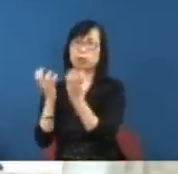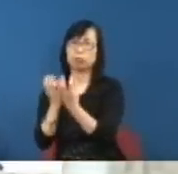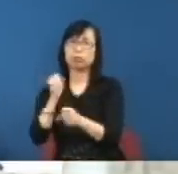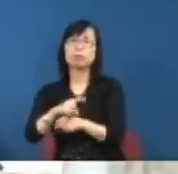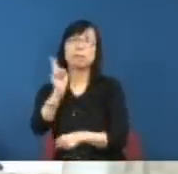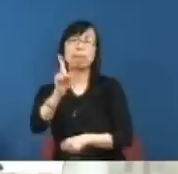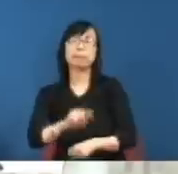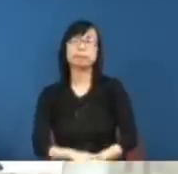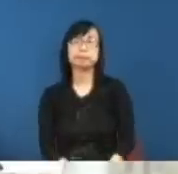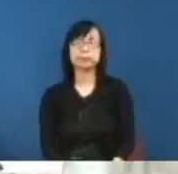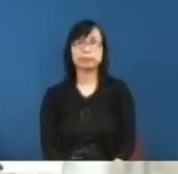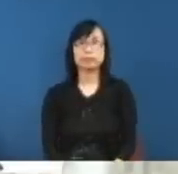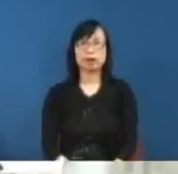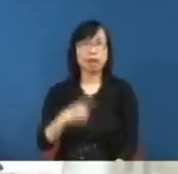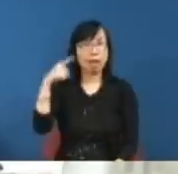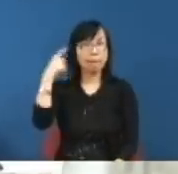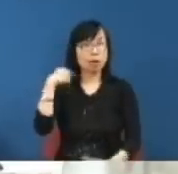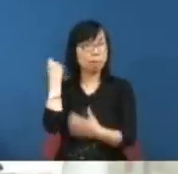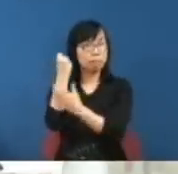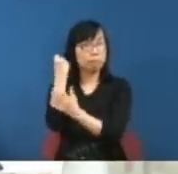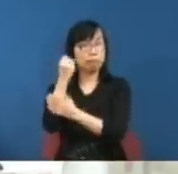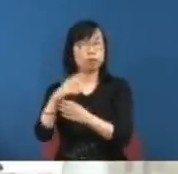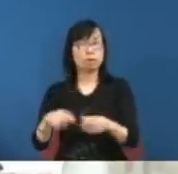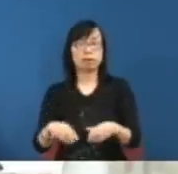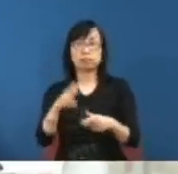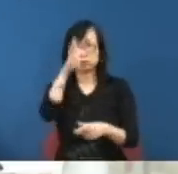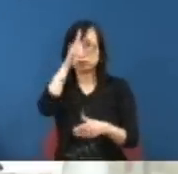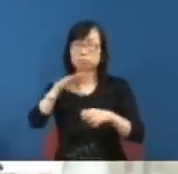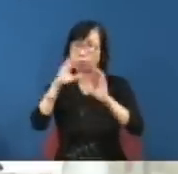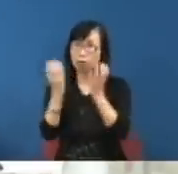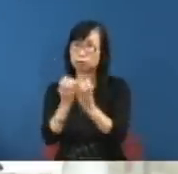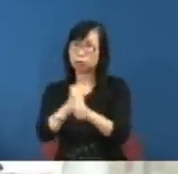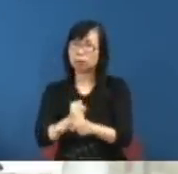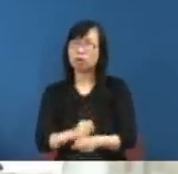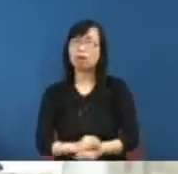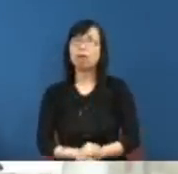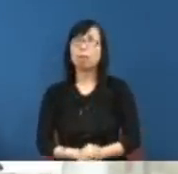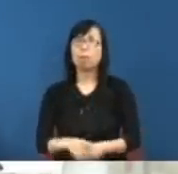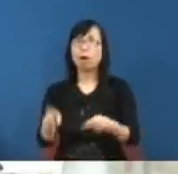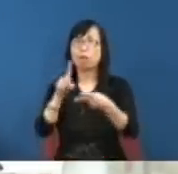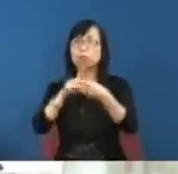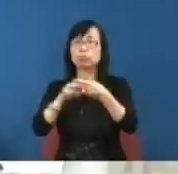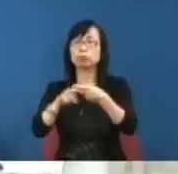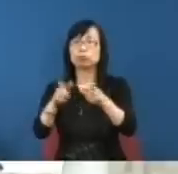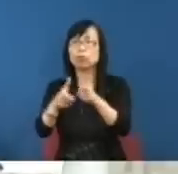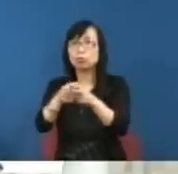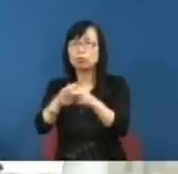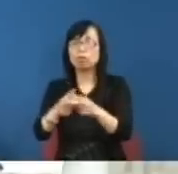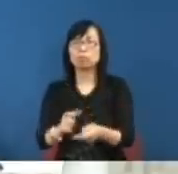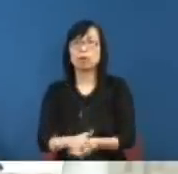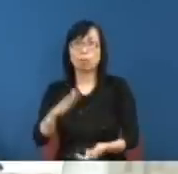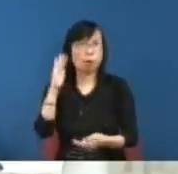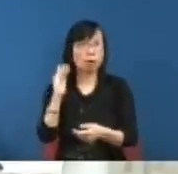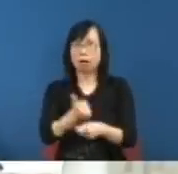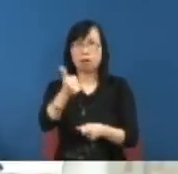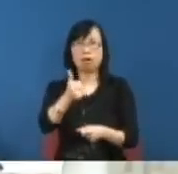咩咧？嗱喺美國嘅反對派政黨，共和黨梗係攻勢凌厲啦，係咁嚼啊奧巴馬